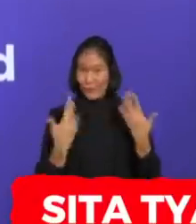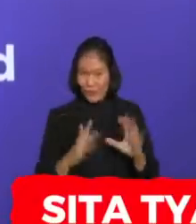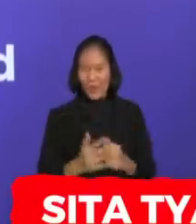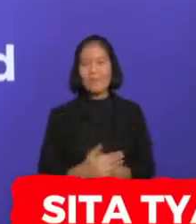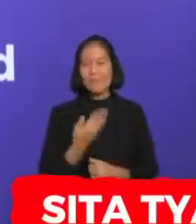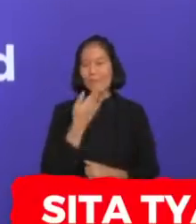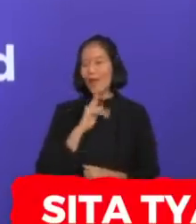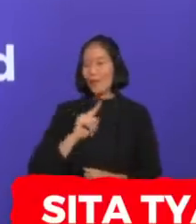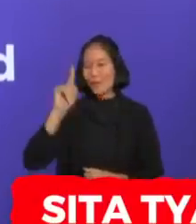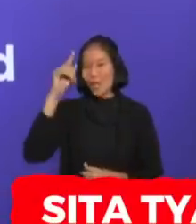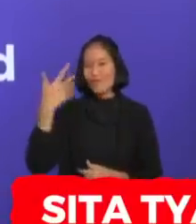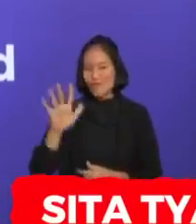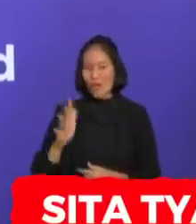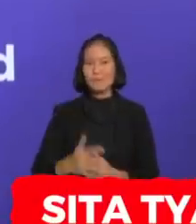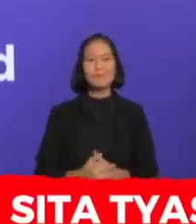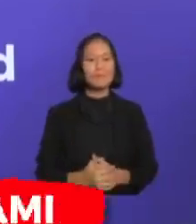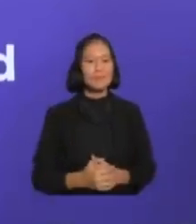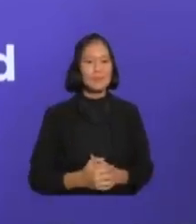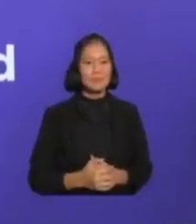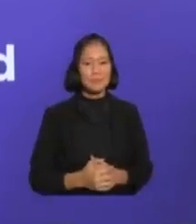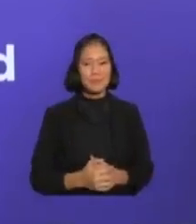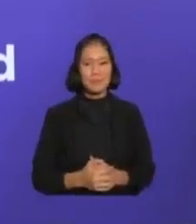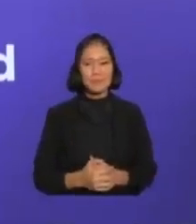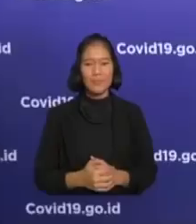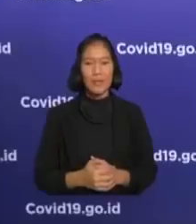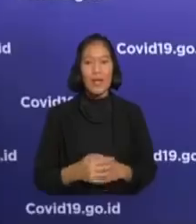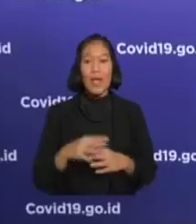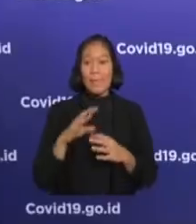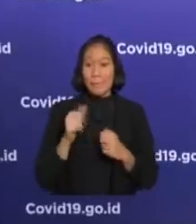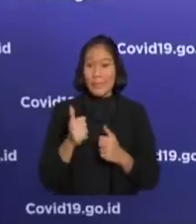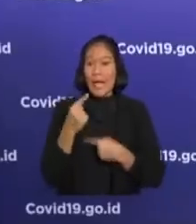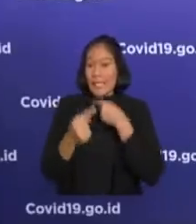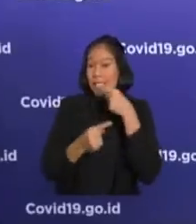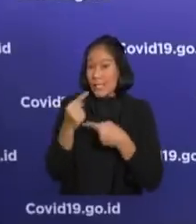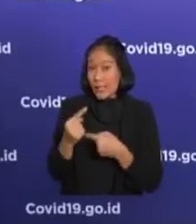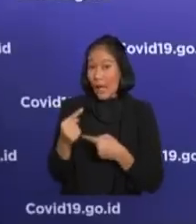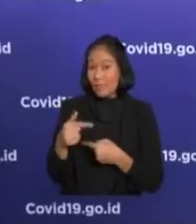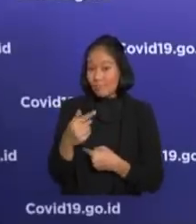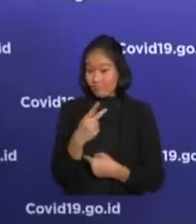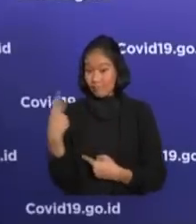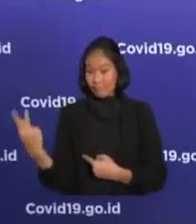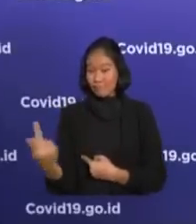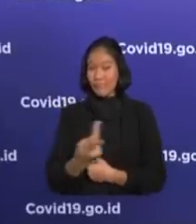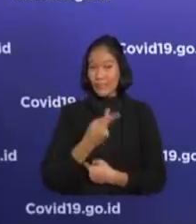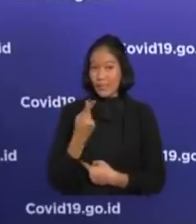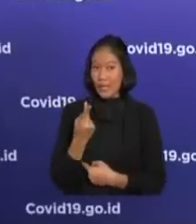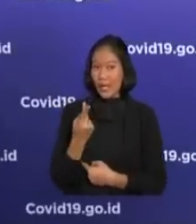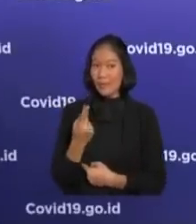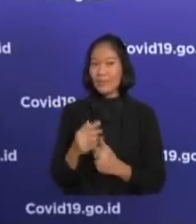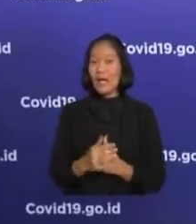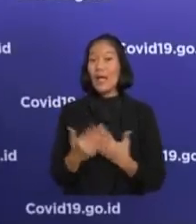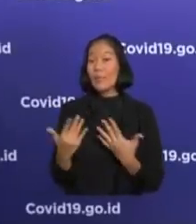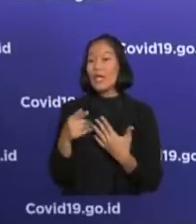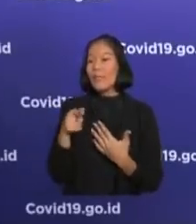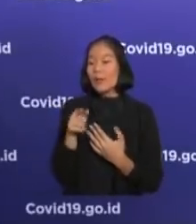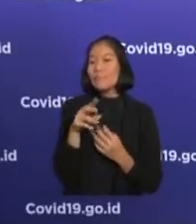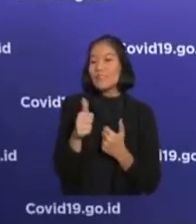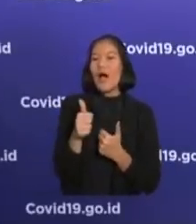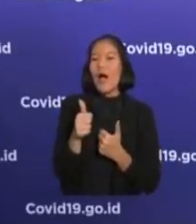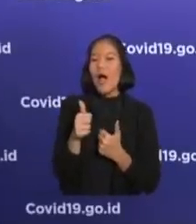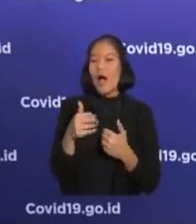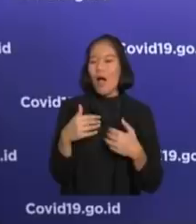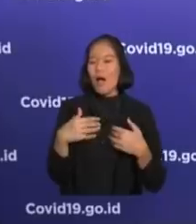100% alhamdulillah gimana bisa cerita berbagi kepada publik pada kita-kita semua bagaimana Mbak bisa